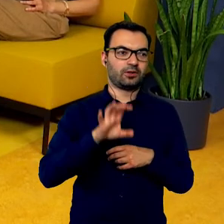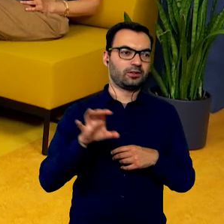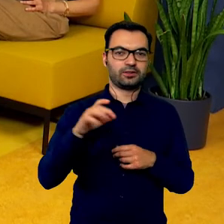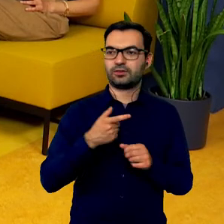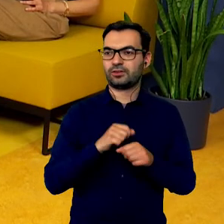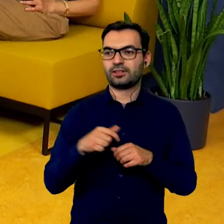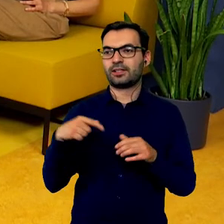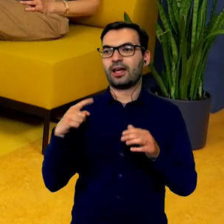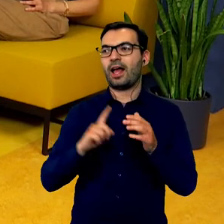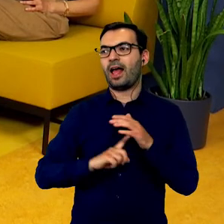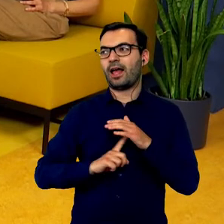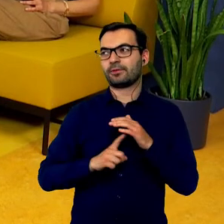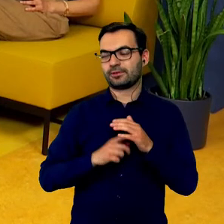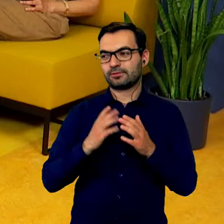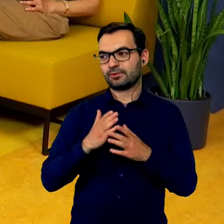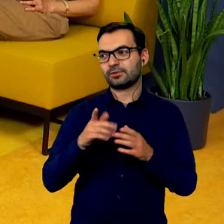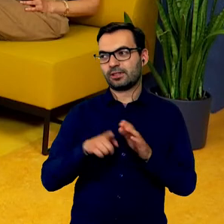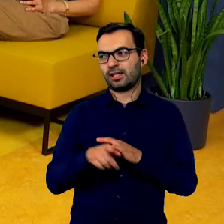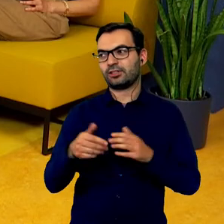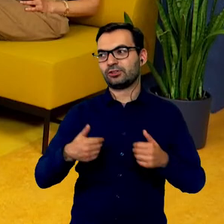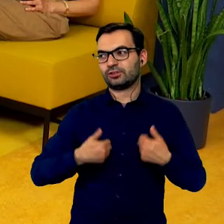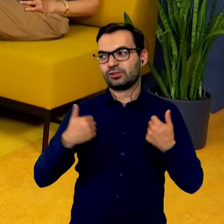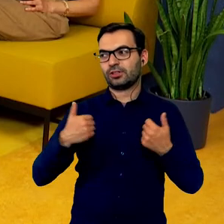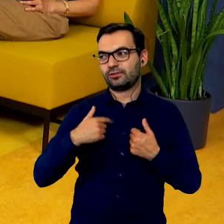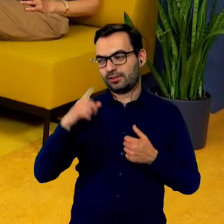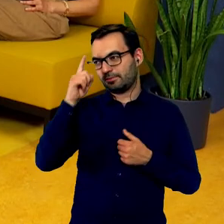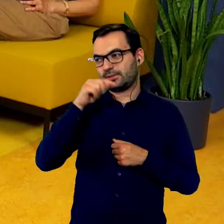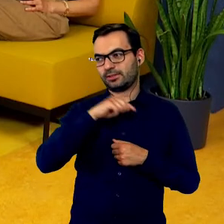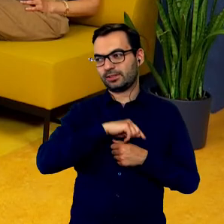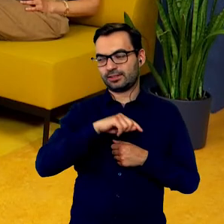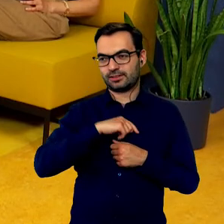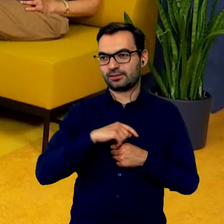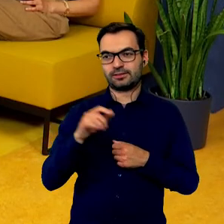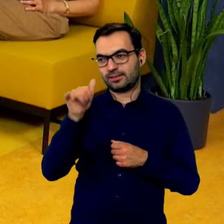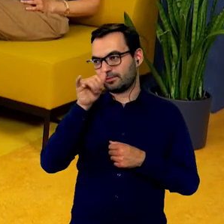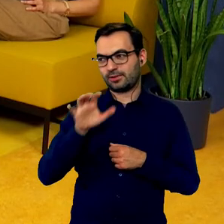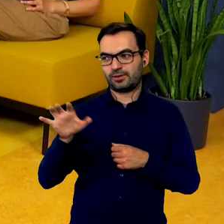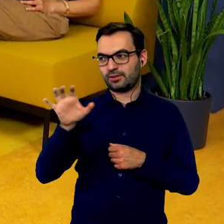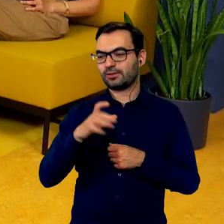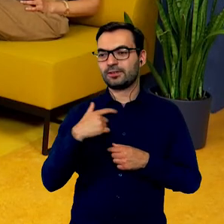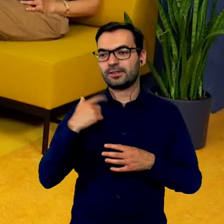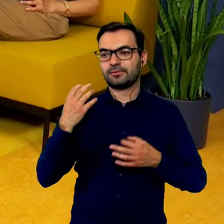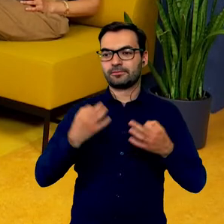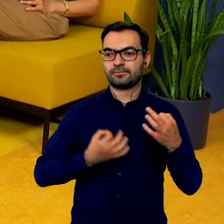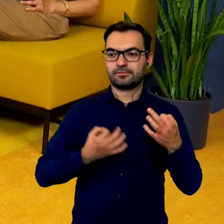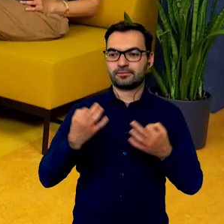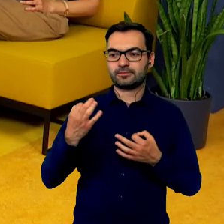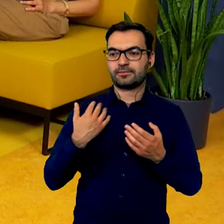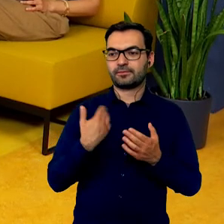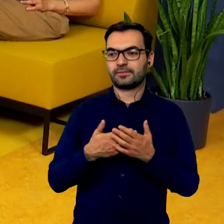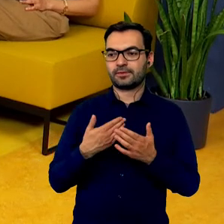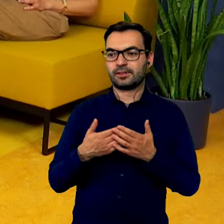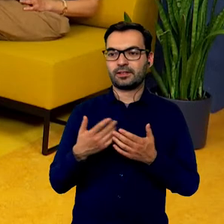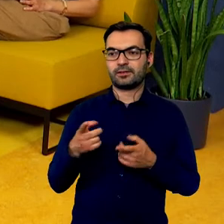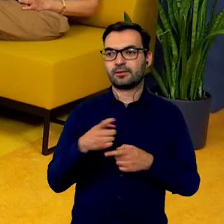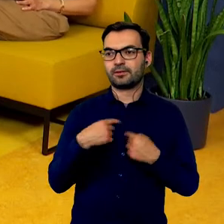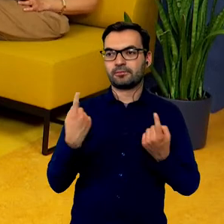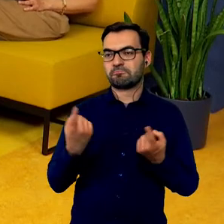nie jest emigracja wewnętrzna, tylko zdrowie psychiczne, tego się nie da oglądać po prostu. Zastanawia mnie, czemu